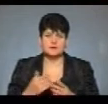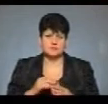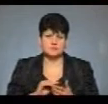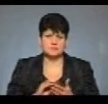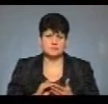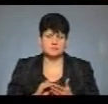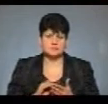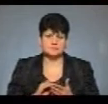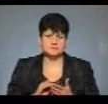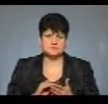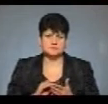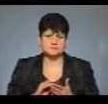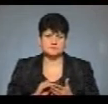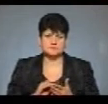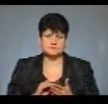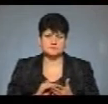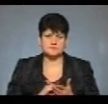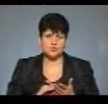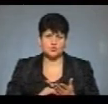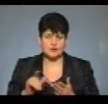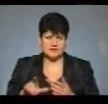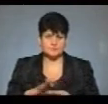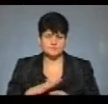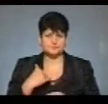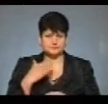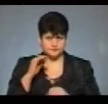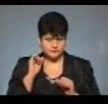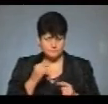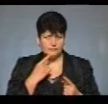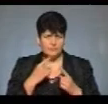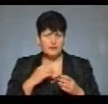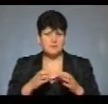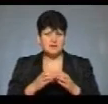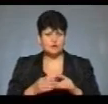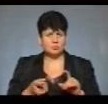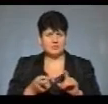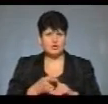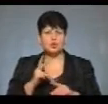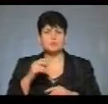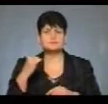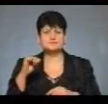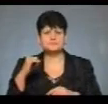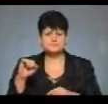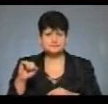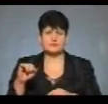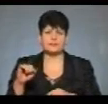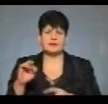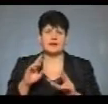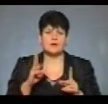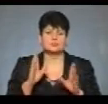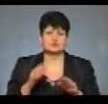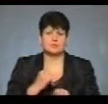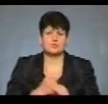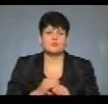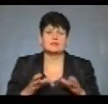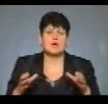були під час голосування. Чи можна обговорити з точки зору партійної приналежності, хто тут переможець і, власне, як буде працювати